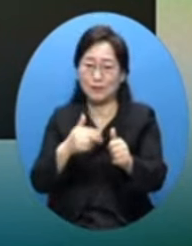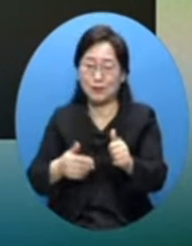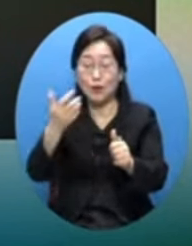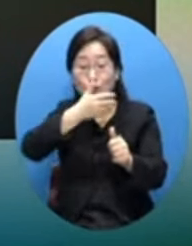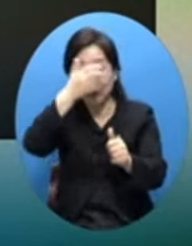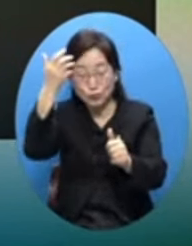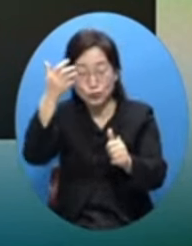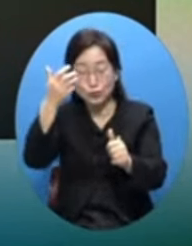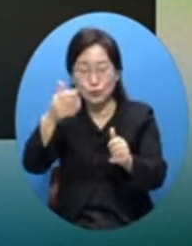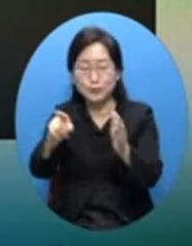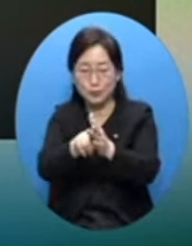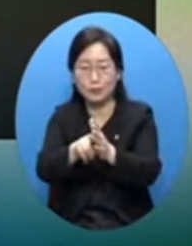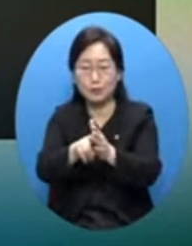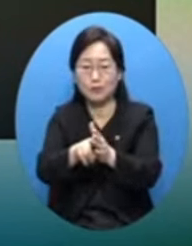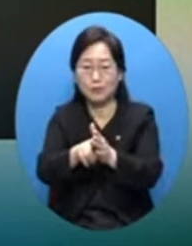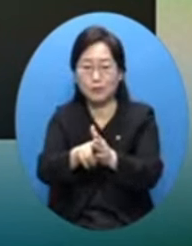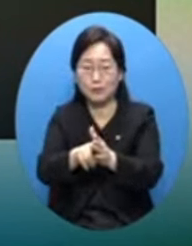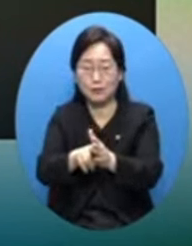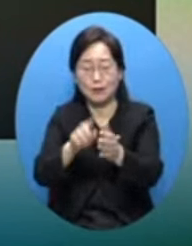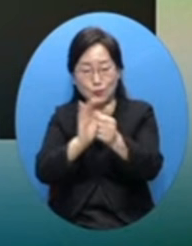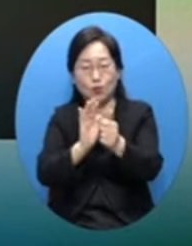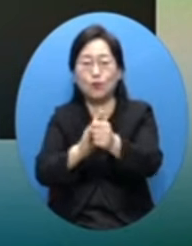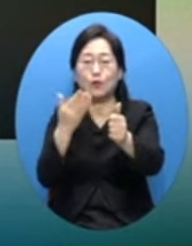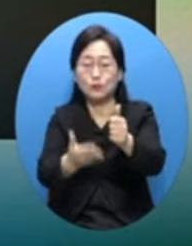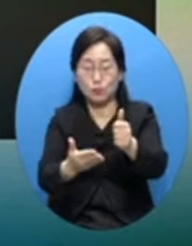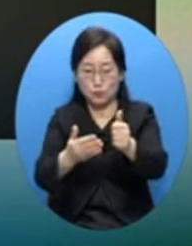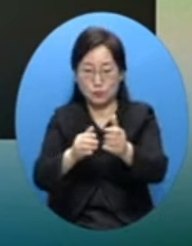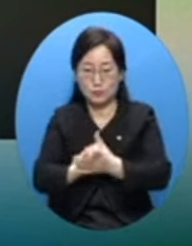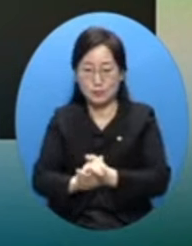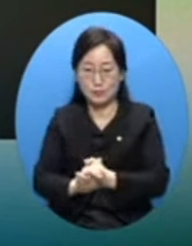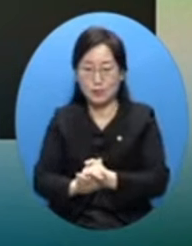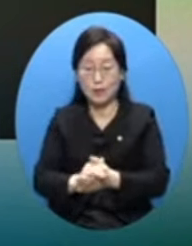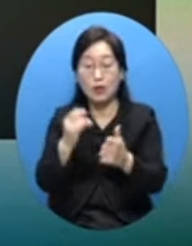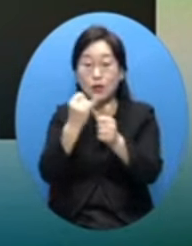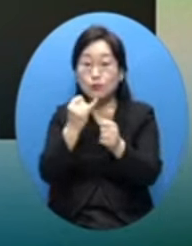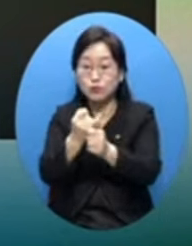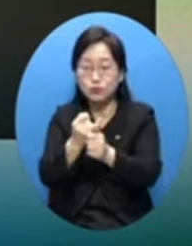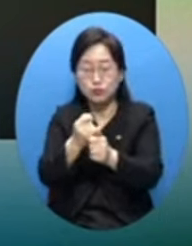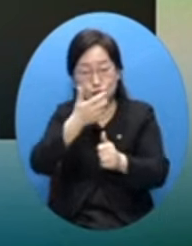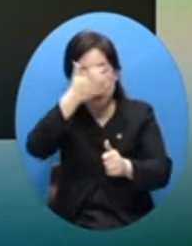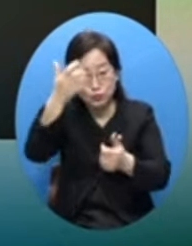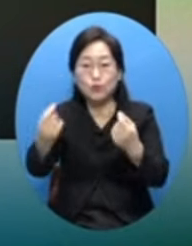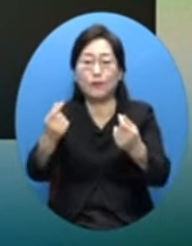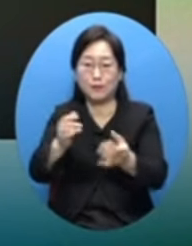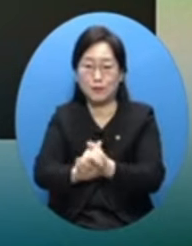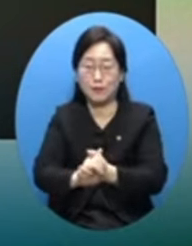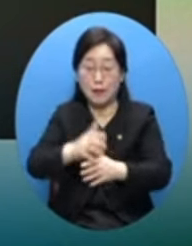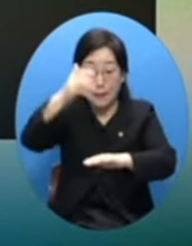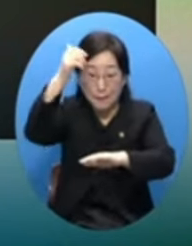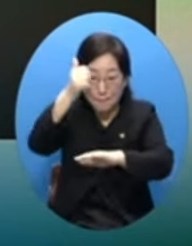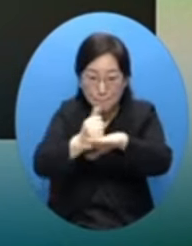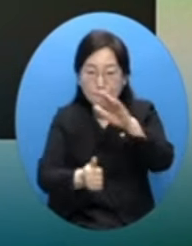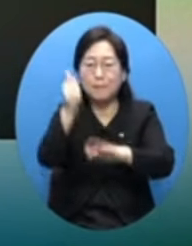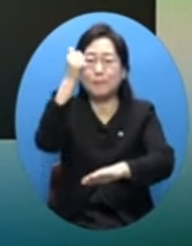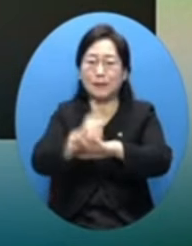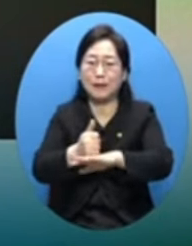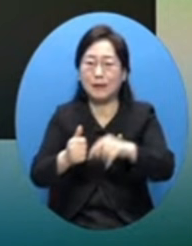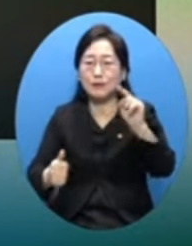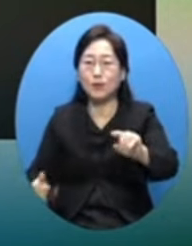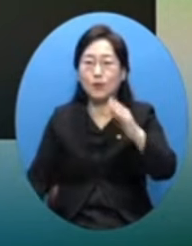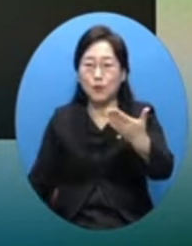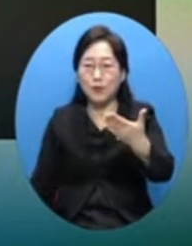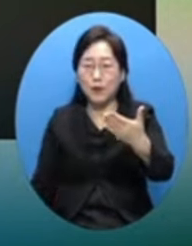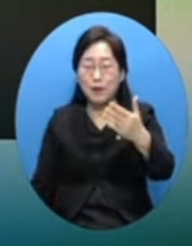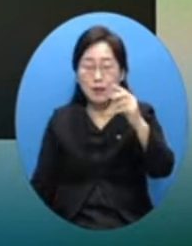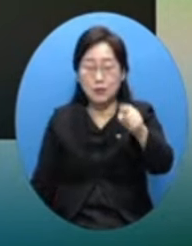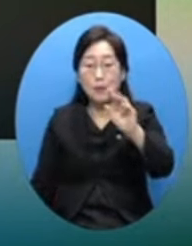꿈 꿈을 믿고 내주던 것이 그의 아내입니다 부부는 꿈꾸는 부부였습니다 마침내 꿈이 이루어져서 19